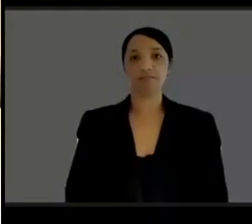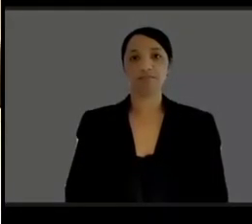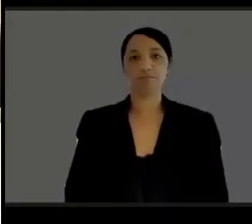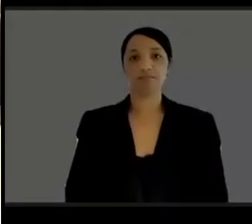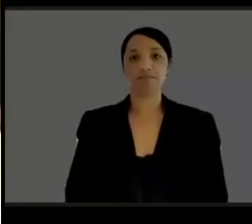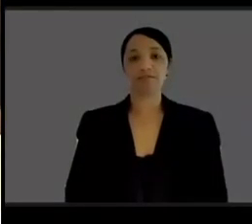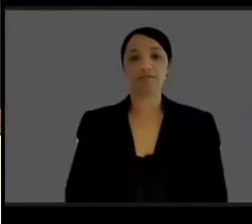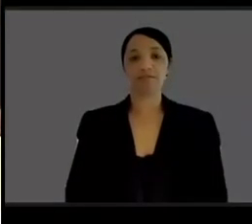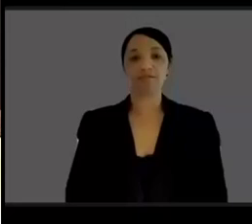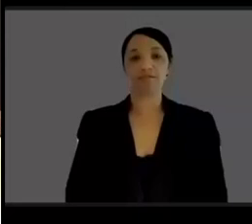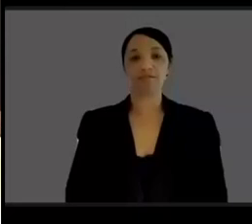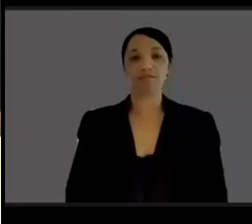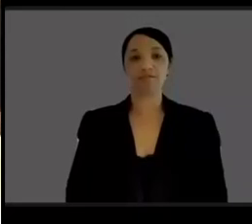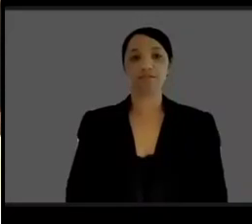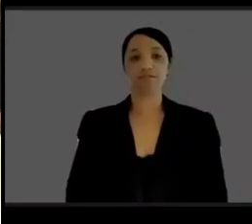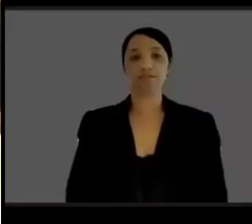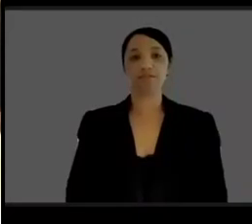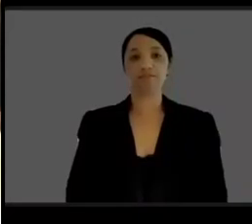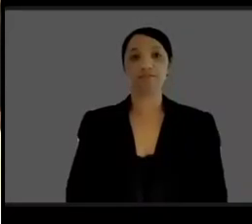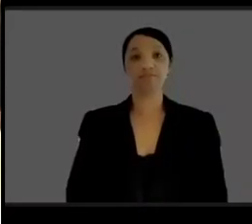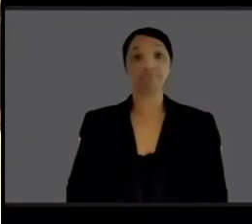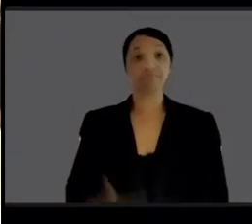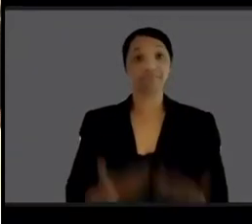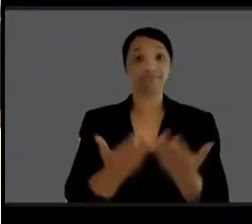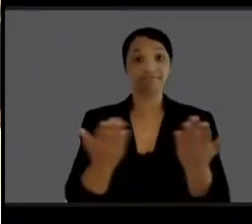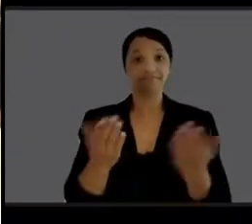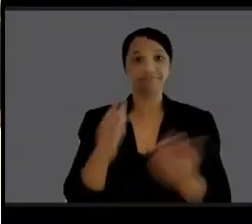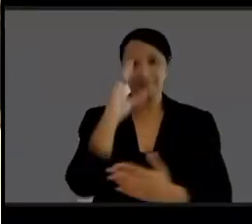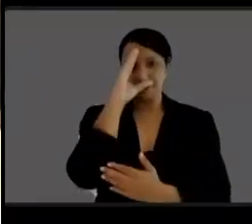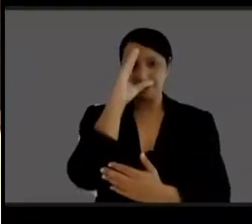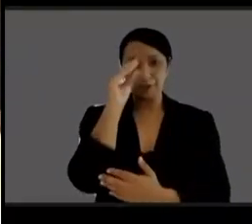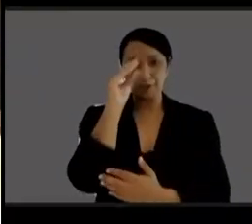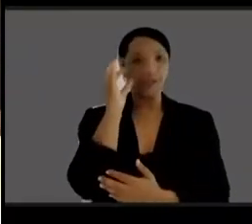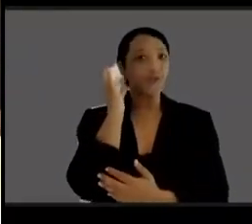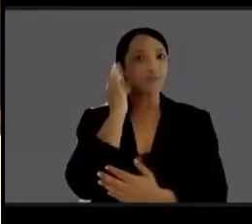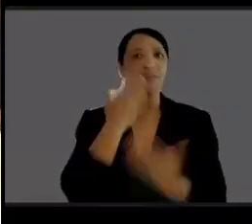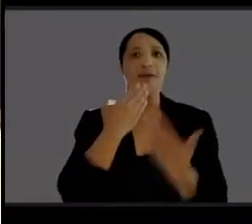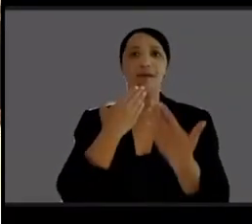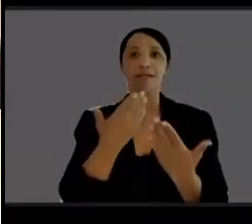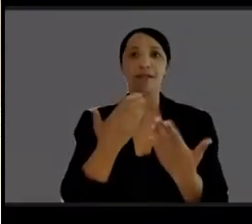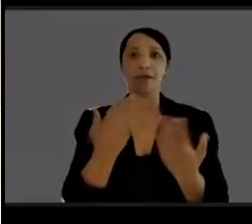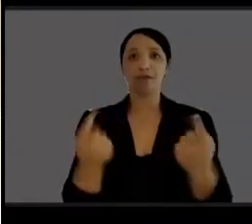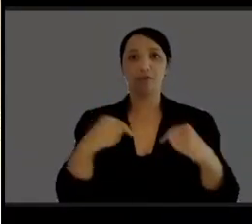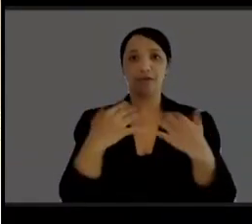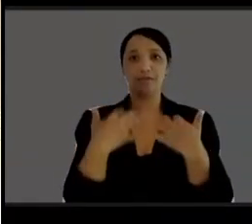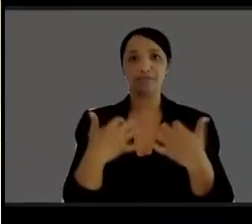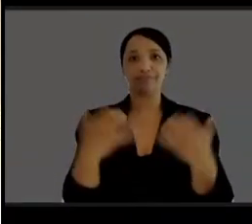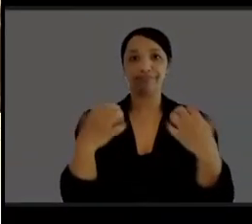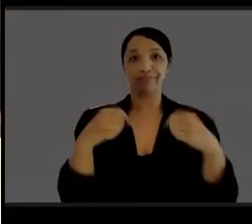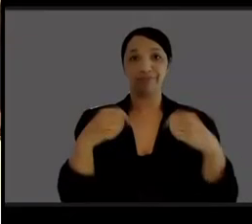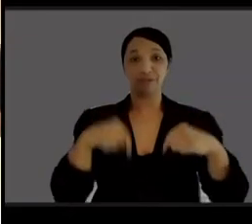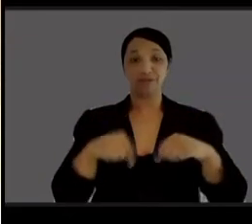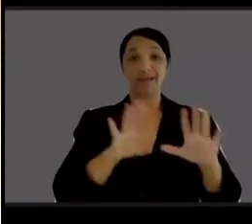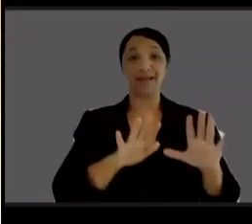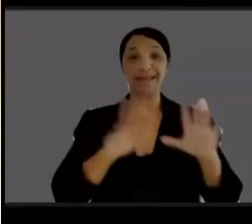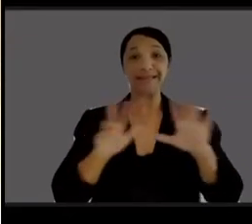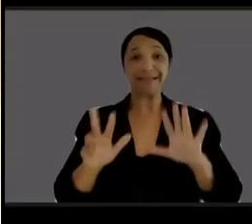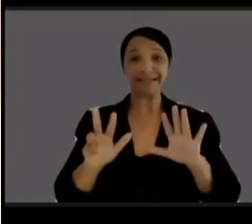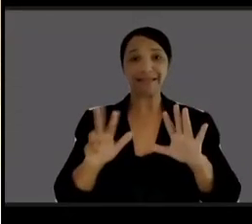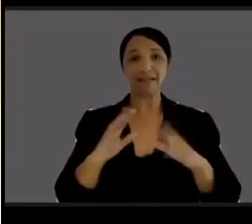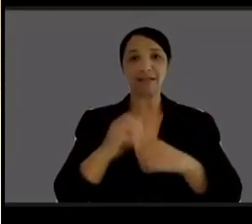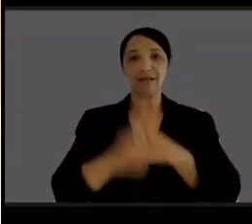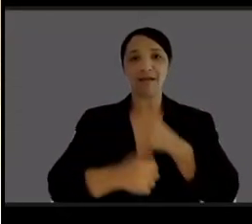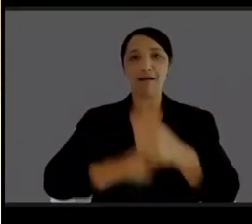So, ladies and gentlemen. Mesdames et messieurs, merci de nous rejoindre aujourd'hui pour la 18e